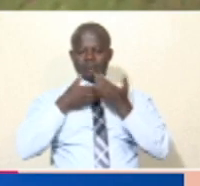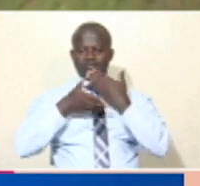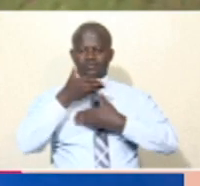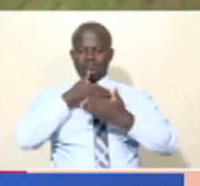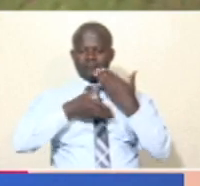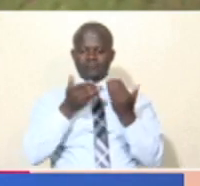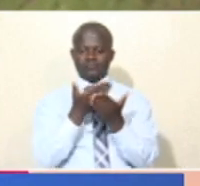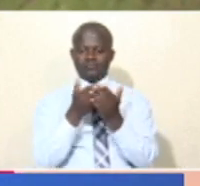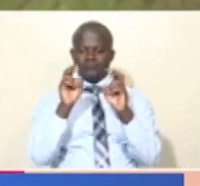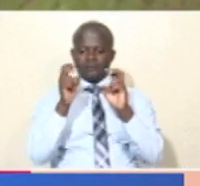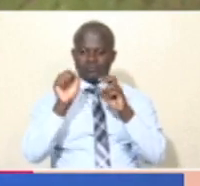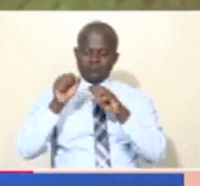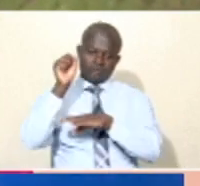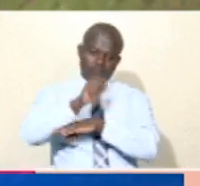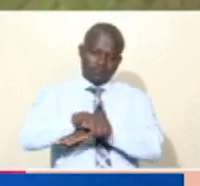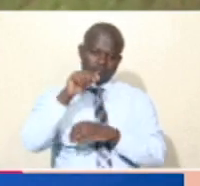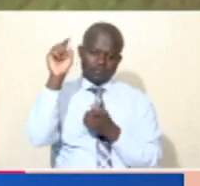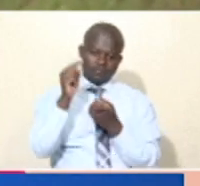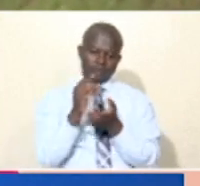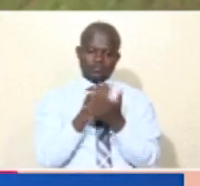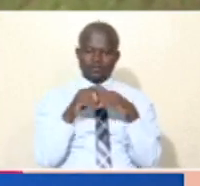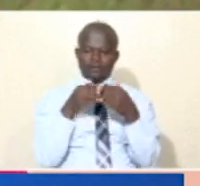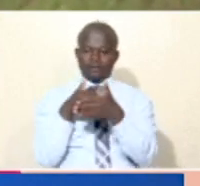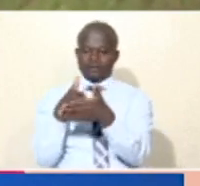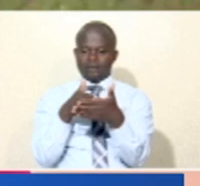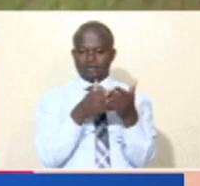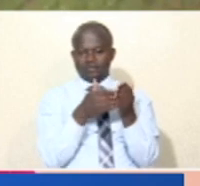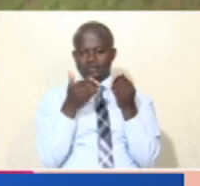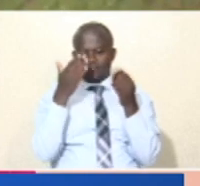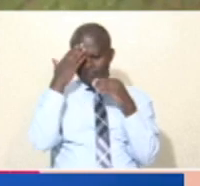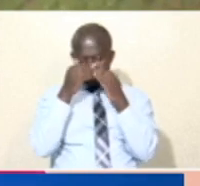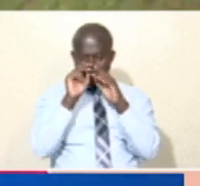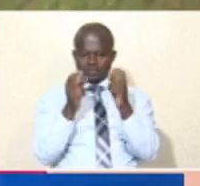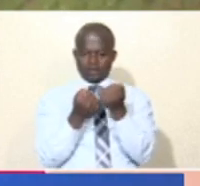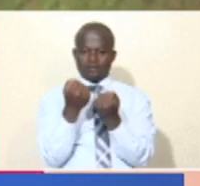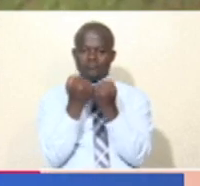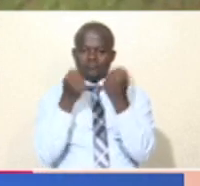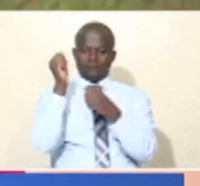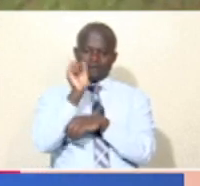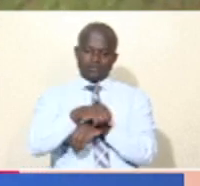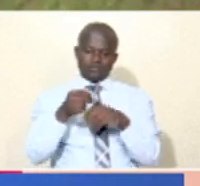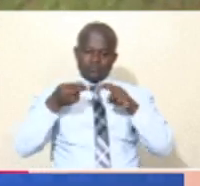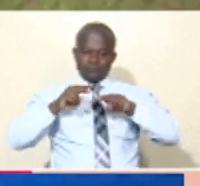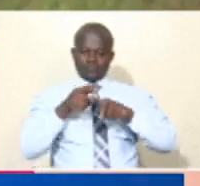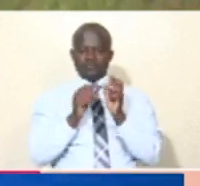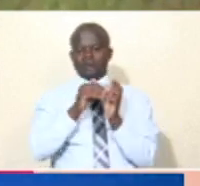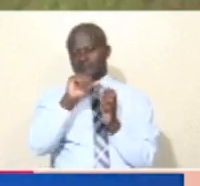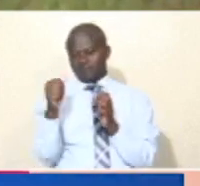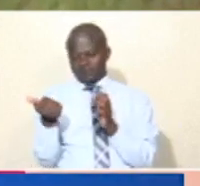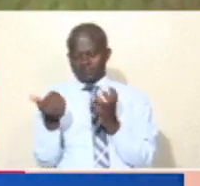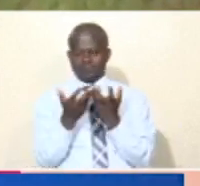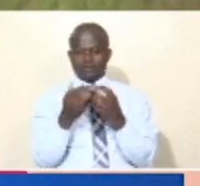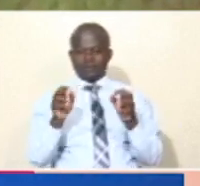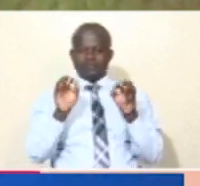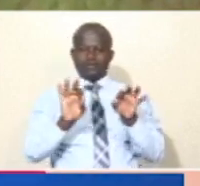rikaba ryasabye ko harushwaho kugabanywa bimwe mu bibazo bikiriho kugira ngo ubwo buhahirane burusheho kubaho. Ikindi ni ikijyanye